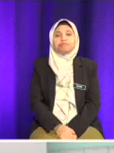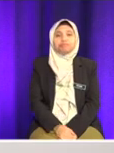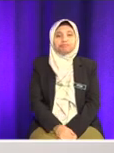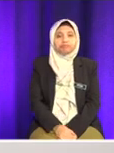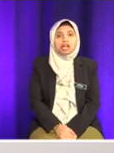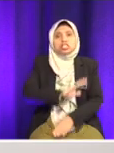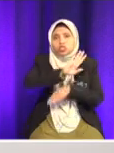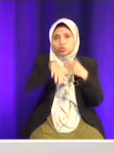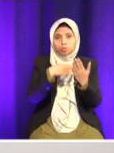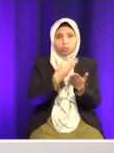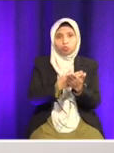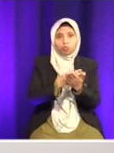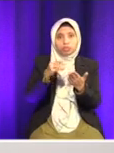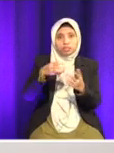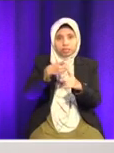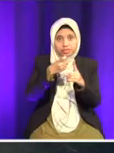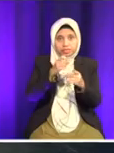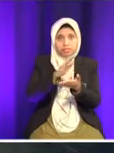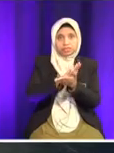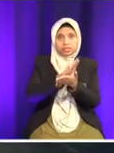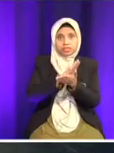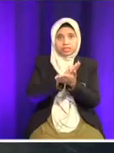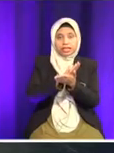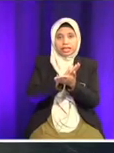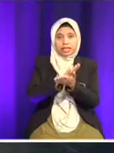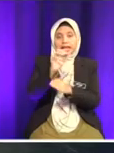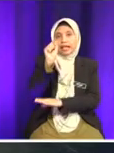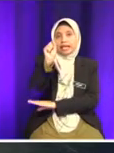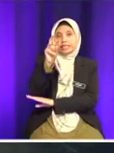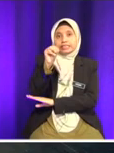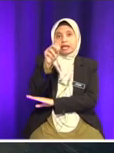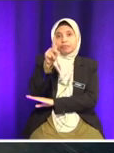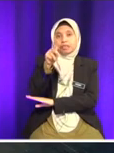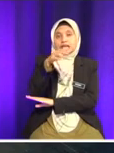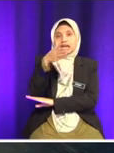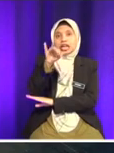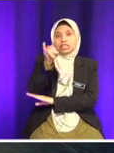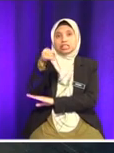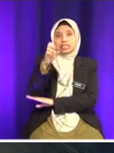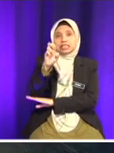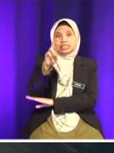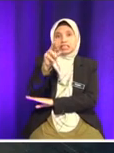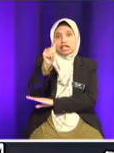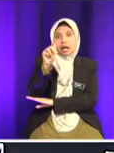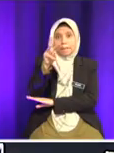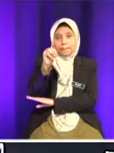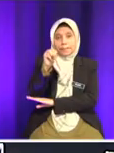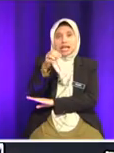semua mereka dari sekolah saya yaitu SMK Jeram selango Baiklah